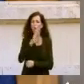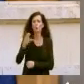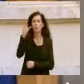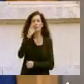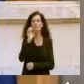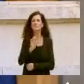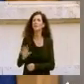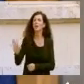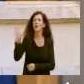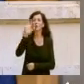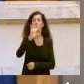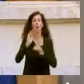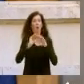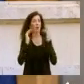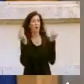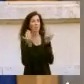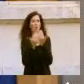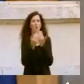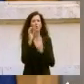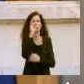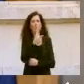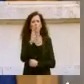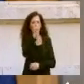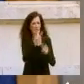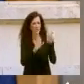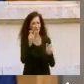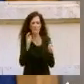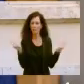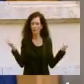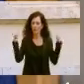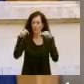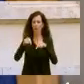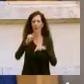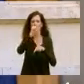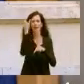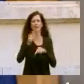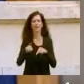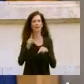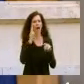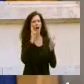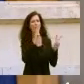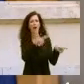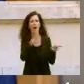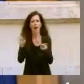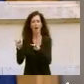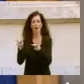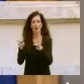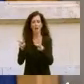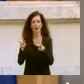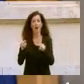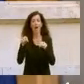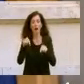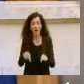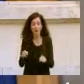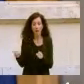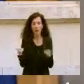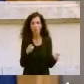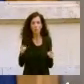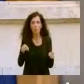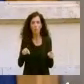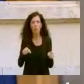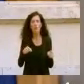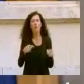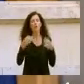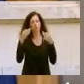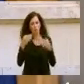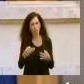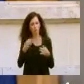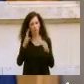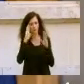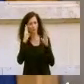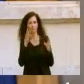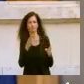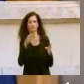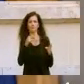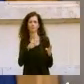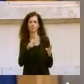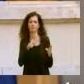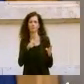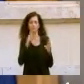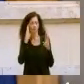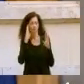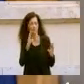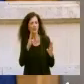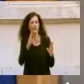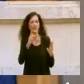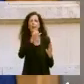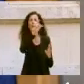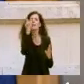d'europa e del mondo intero e adesso più che mai dobbiamo concentrarci sul brand dell'italia nel